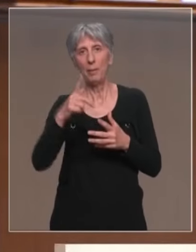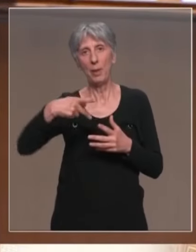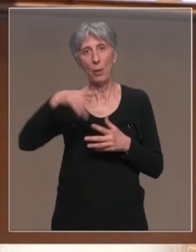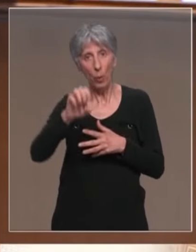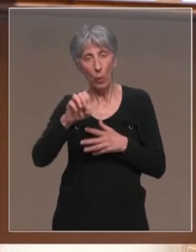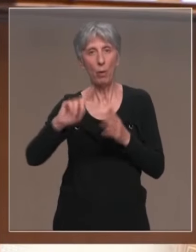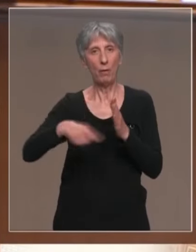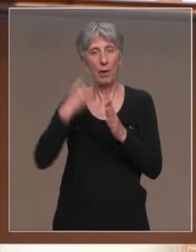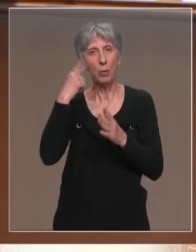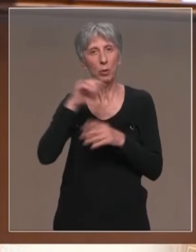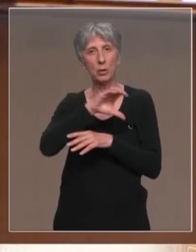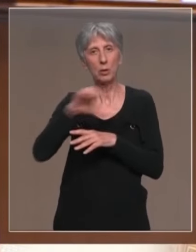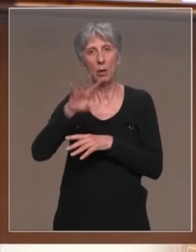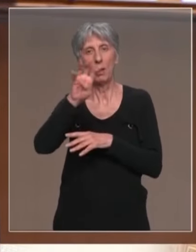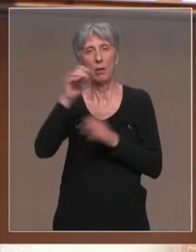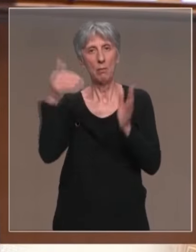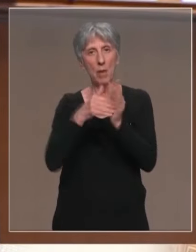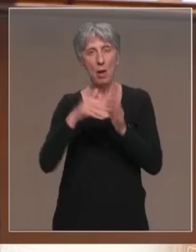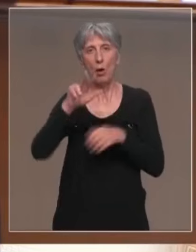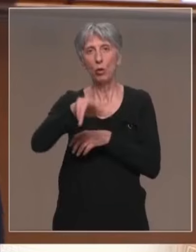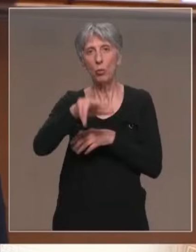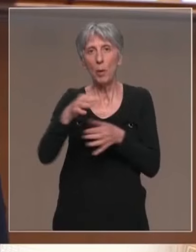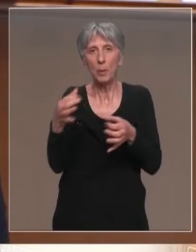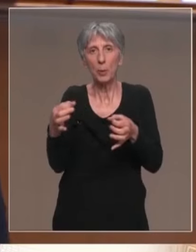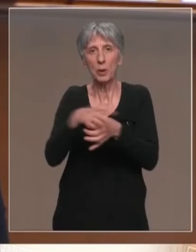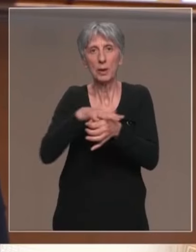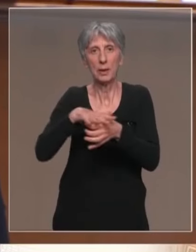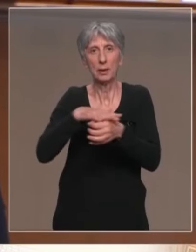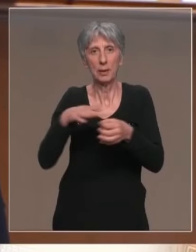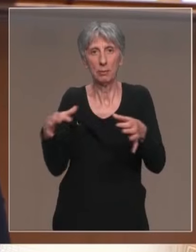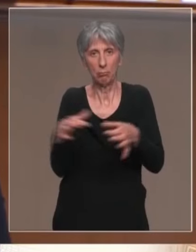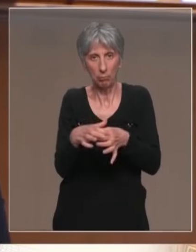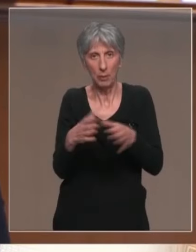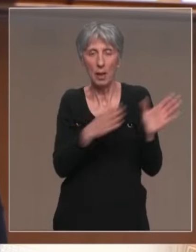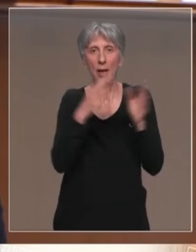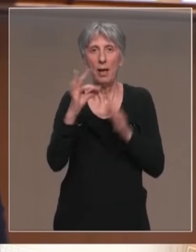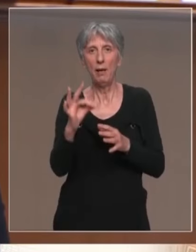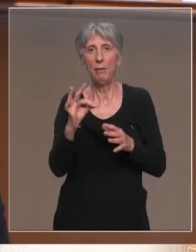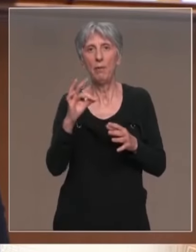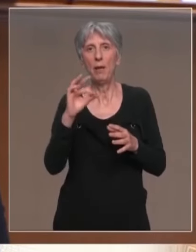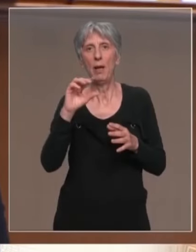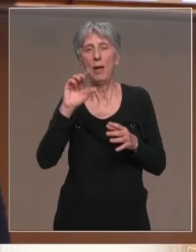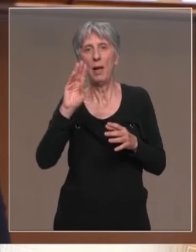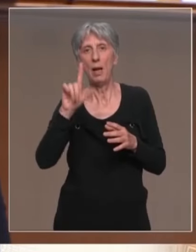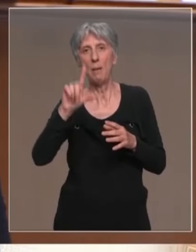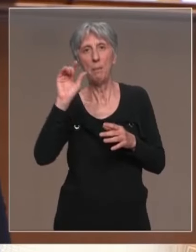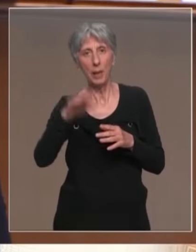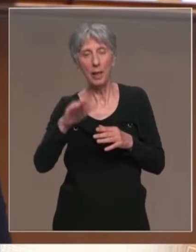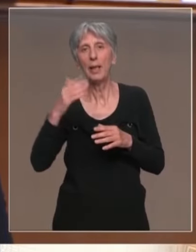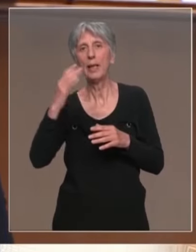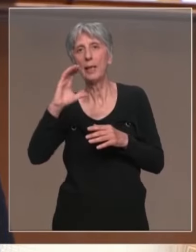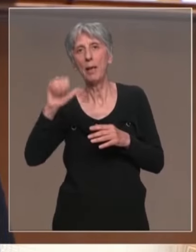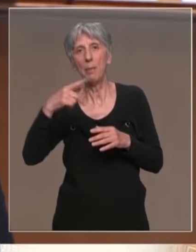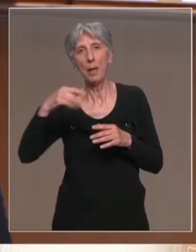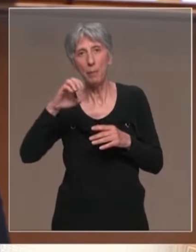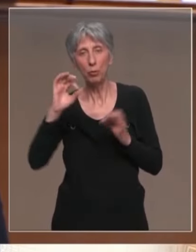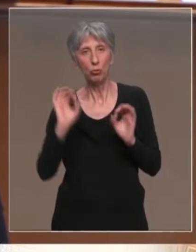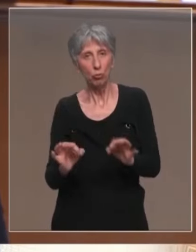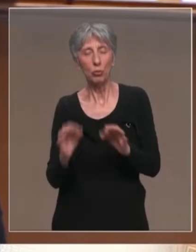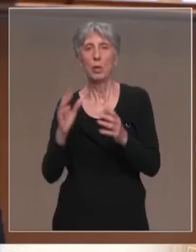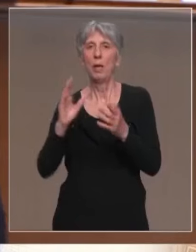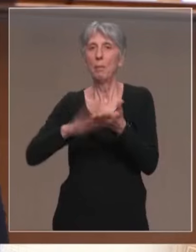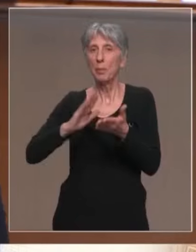000 logements de petite surface. Nous avons, aux côtés de la FFB et de la CAPEB, simplifié effectivement l'accès à MaPrimeRénov' avec les